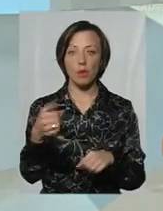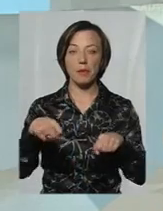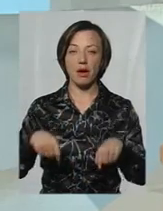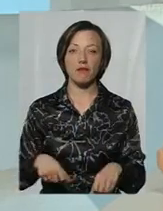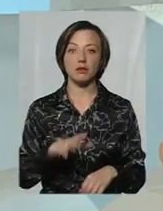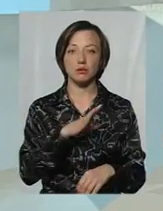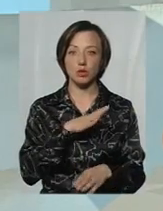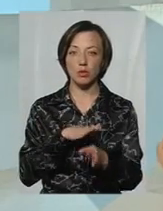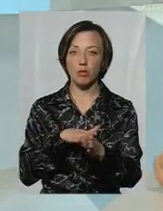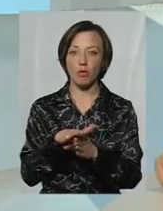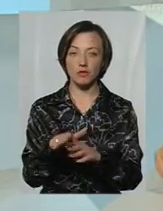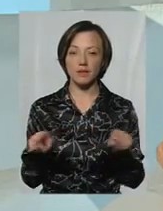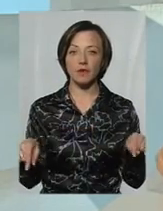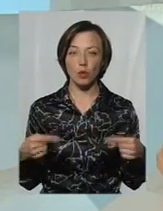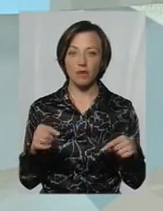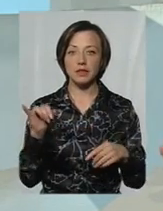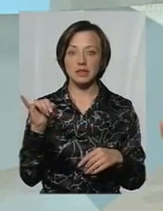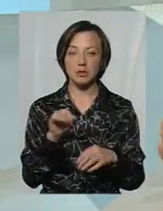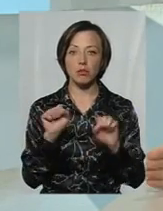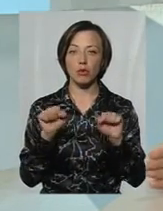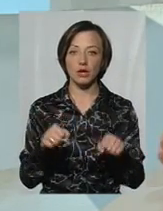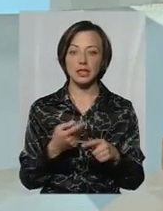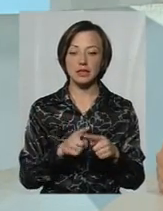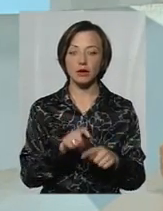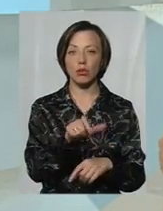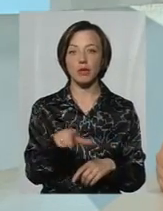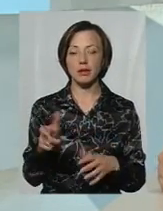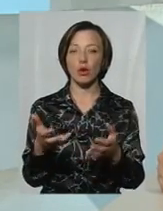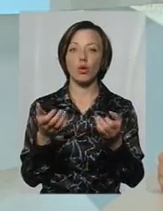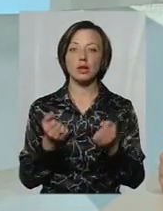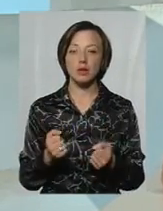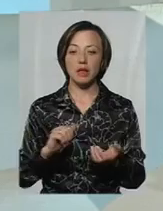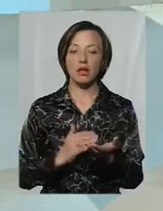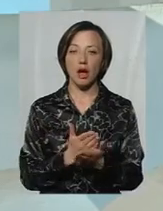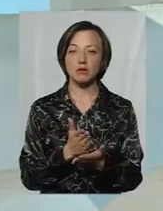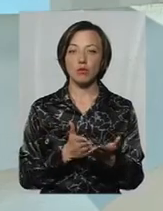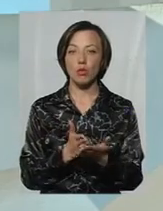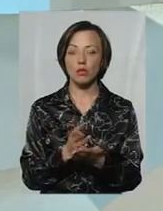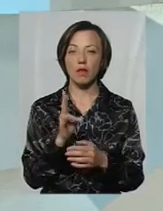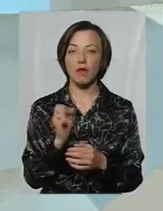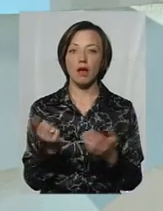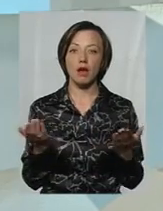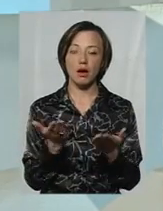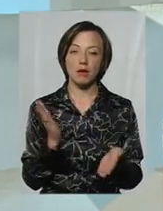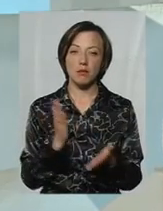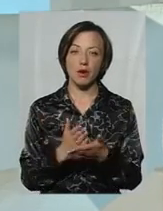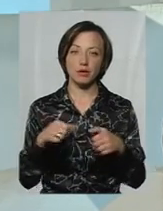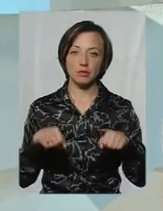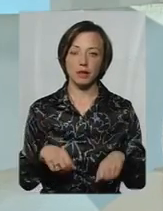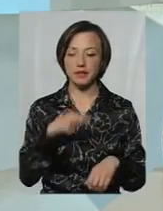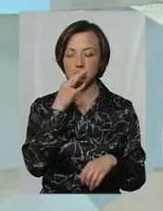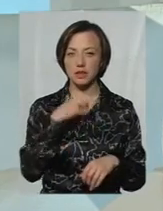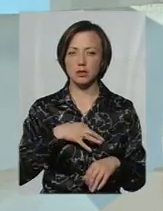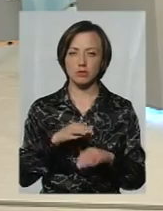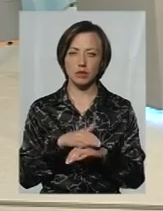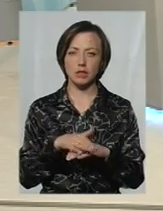були повністю відновлені, і вони могли, ці громадяни, отримати ті якісні послуги, на які вони мають право. Скажіть, будь ласка, як часто